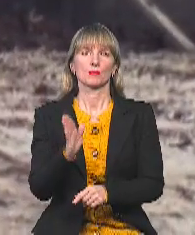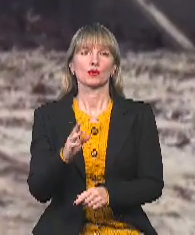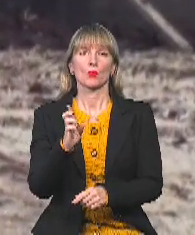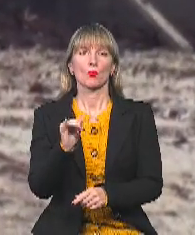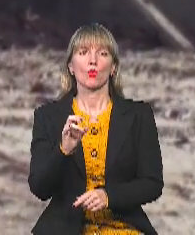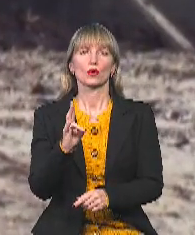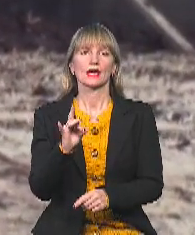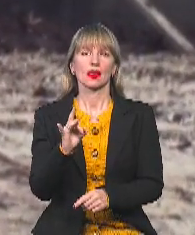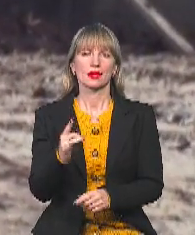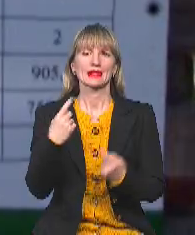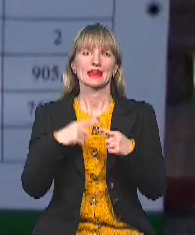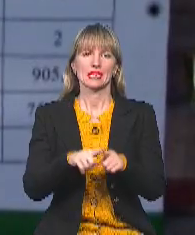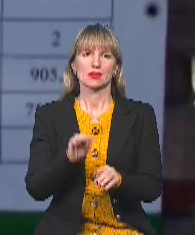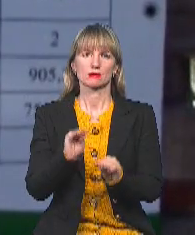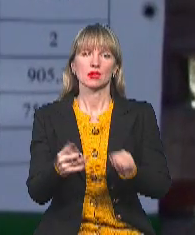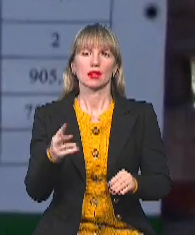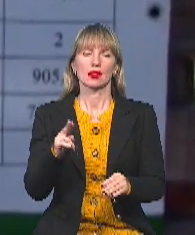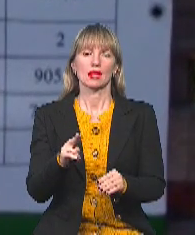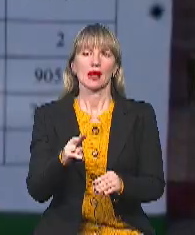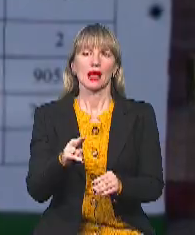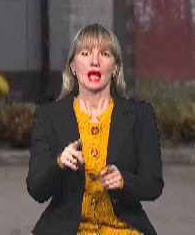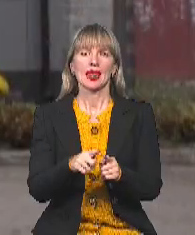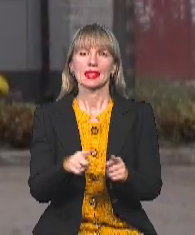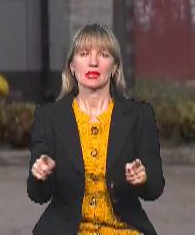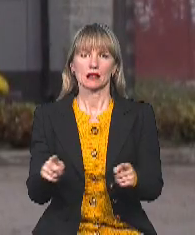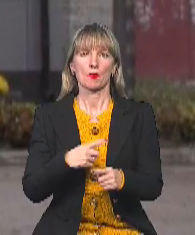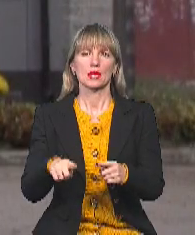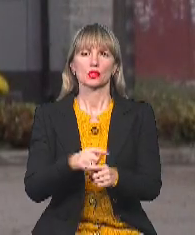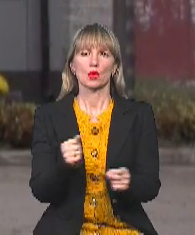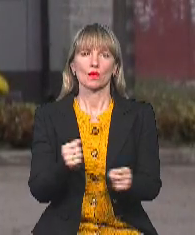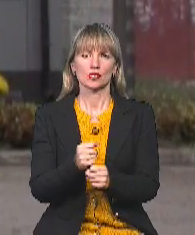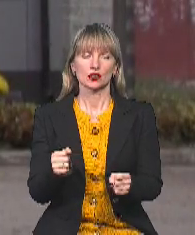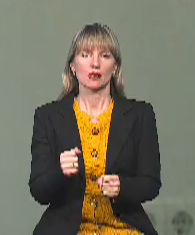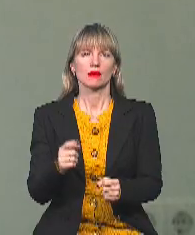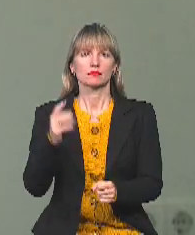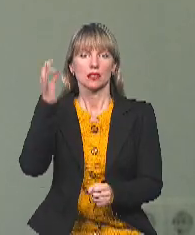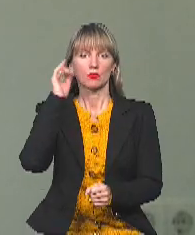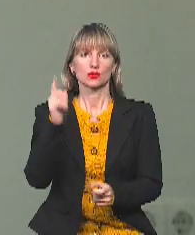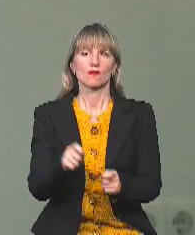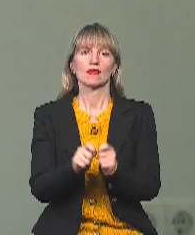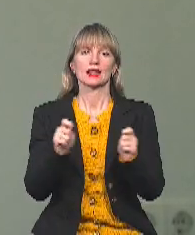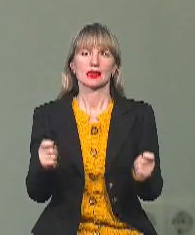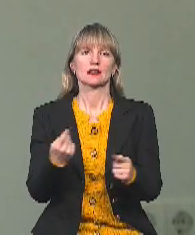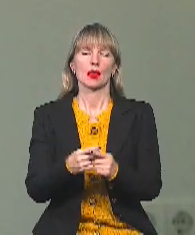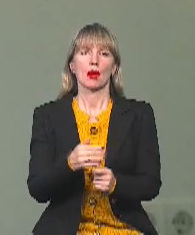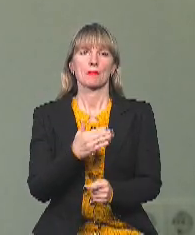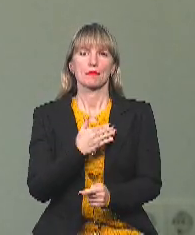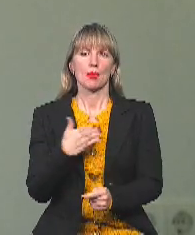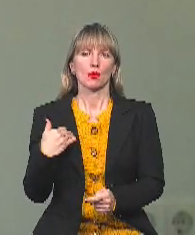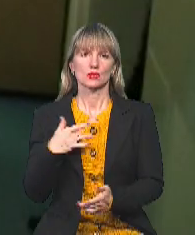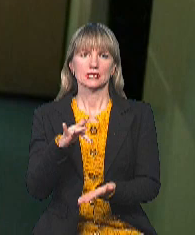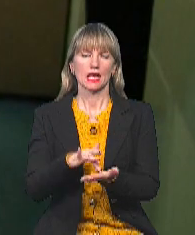бункер та технічні приміщення для лінійного прискорювання. Нагадаємо, відкриття цього мамологічного центру